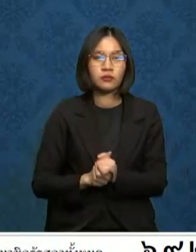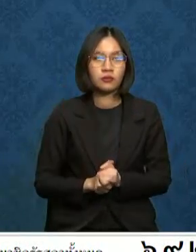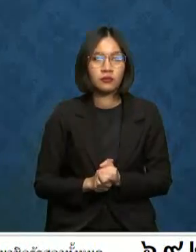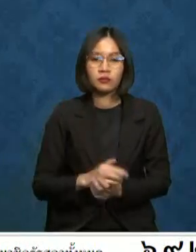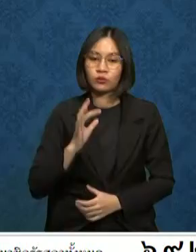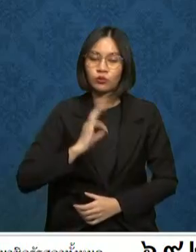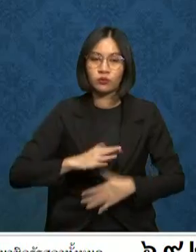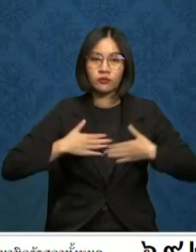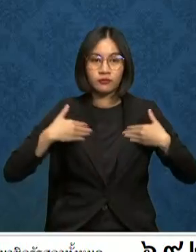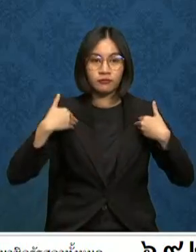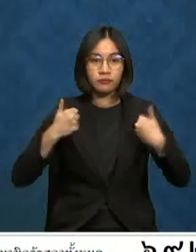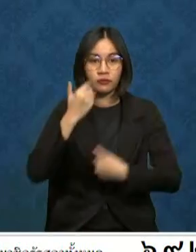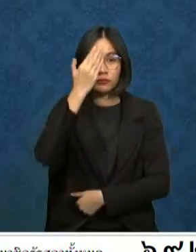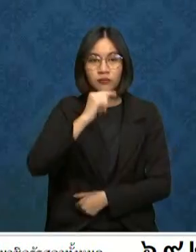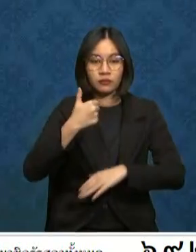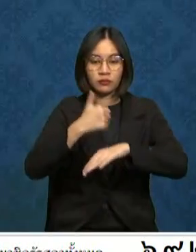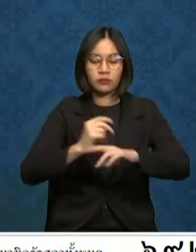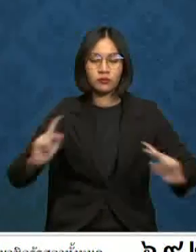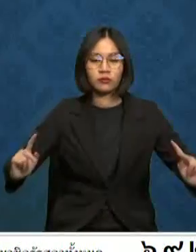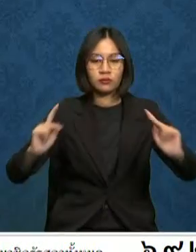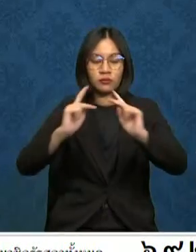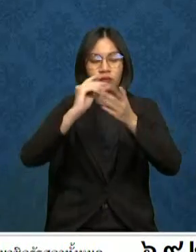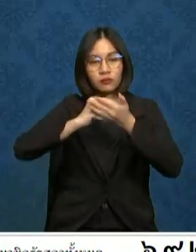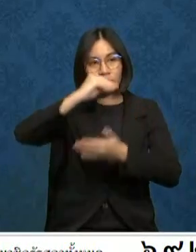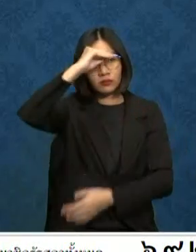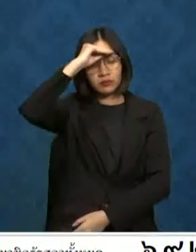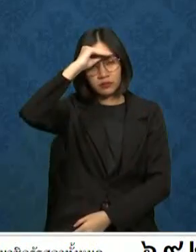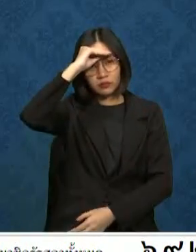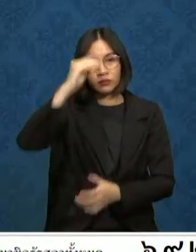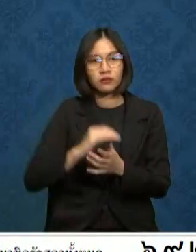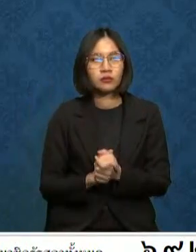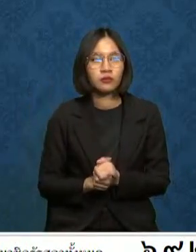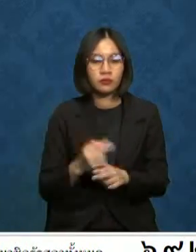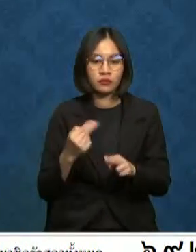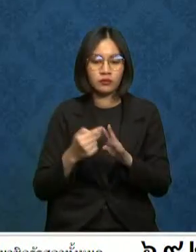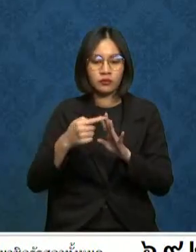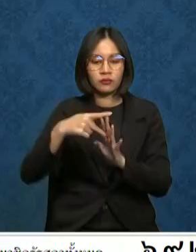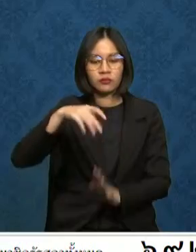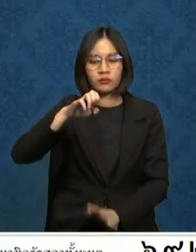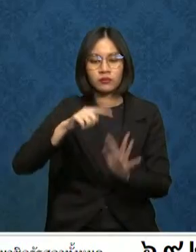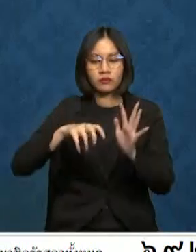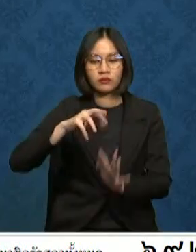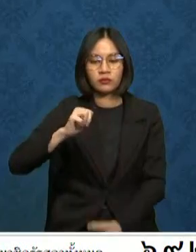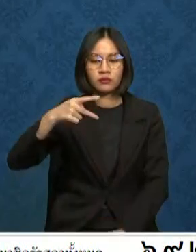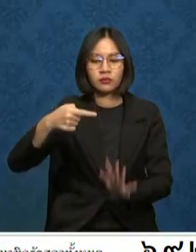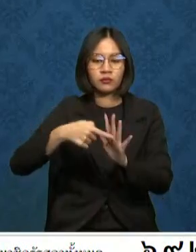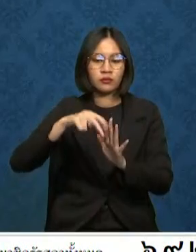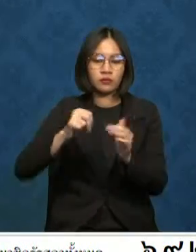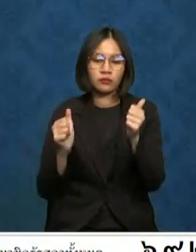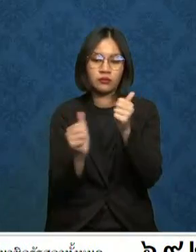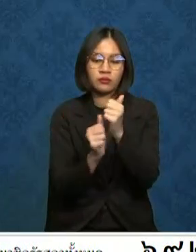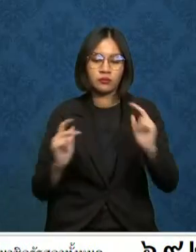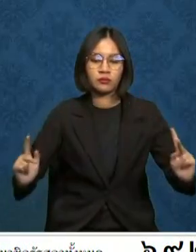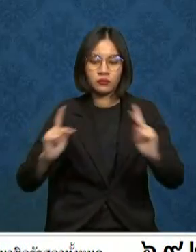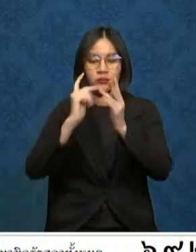เป็นที่น่ายินดีนะครับว่าท่านรัฐมนตรีว่าการกระทรวงศึกษาธิการท่านเพิ่มพูนชิดชอบและท่านรัฐมนตรีช่วยว่า